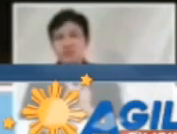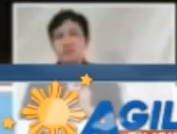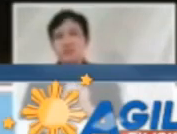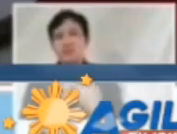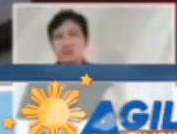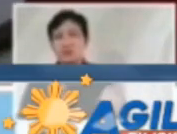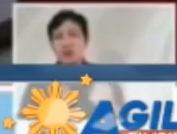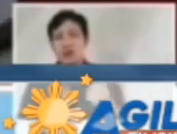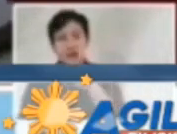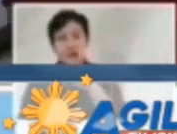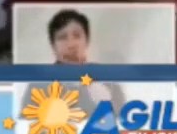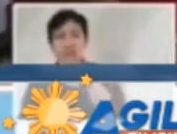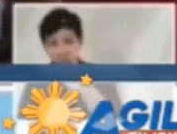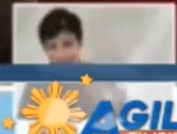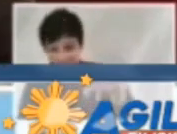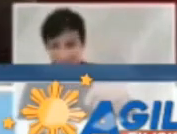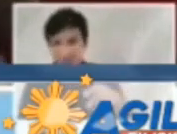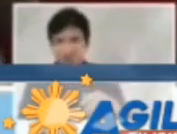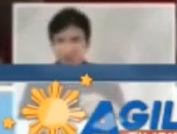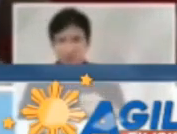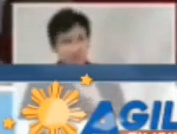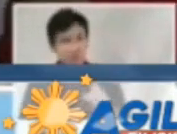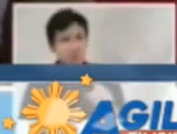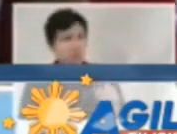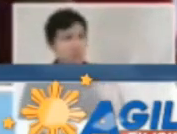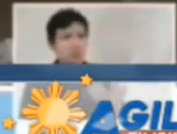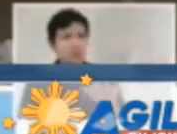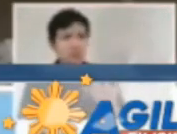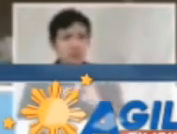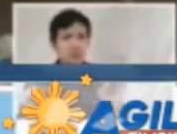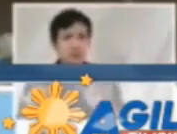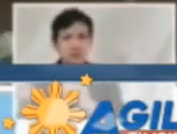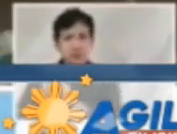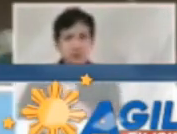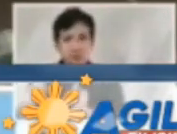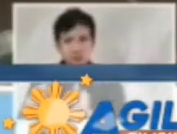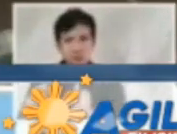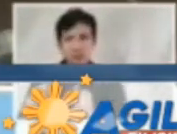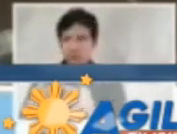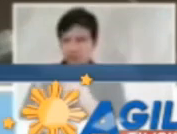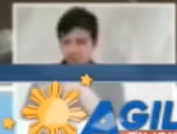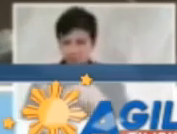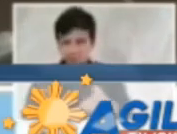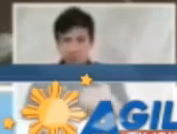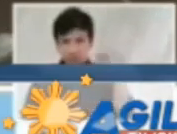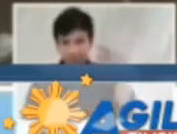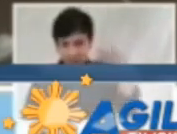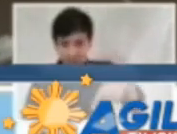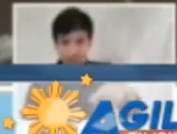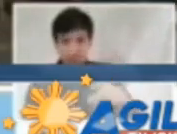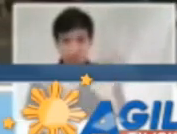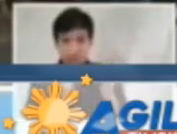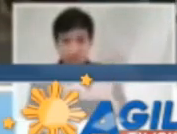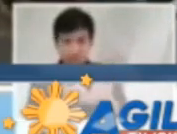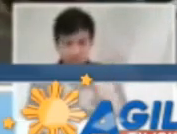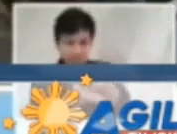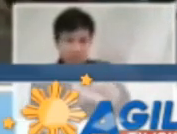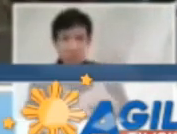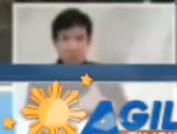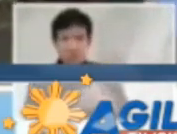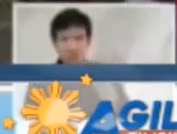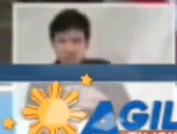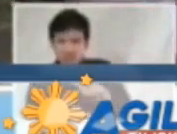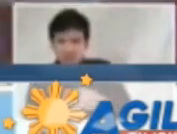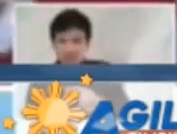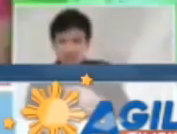o ang inyong local government official ay yan ang ginawa, ipadala po ninyo kaagad-agad sa DILG. May tanggapan po